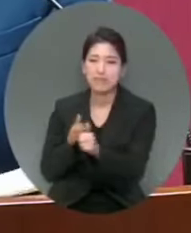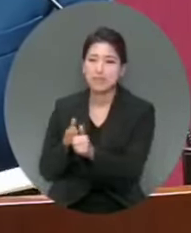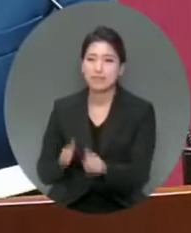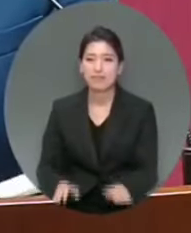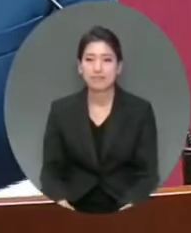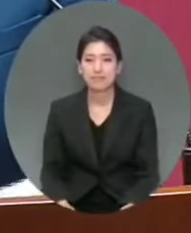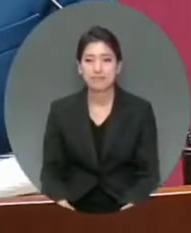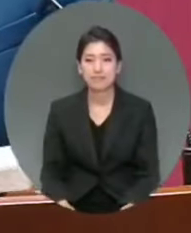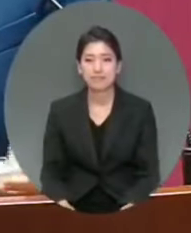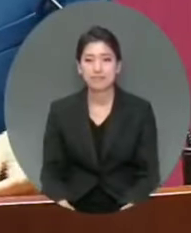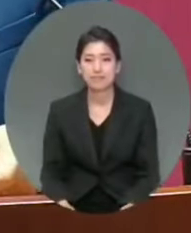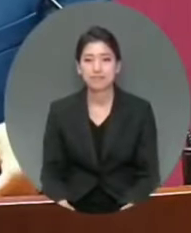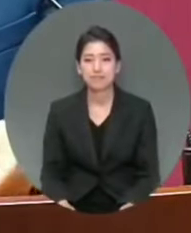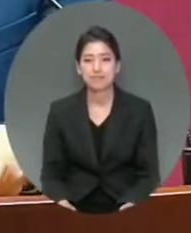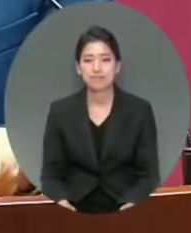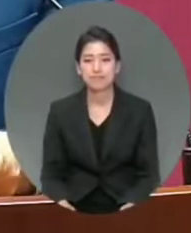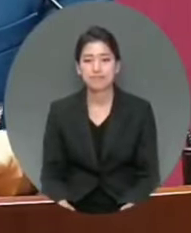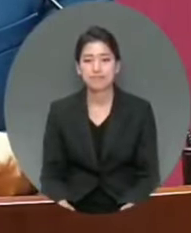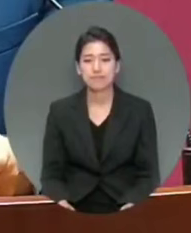바입니다.